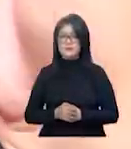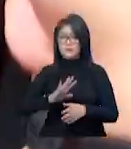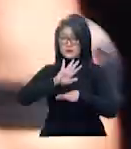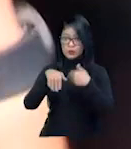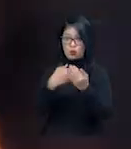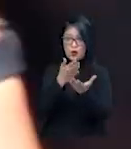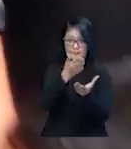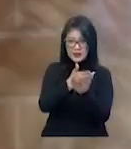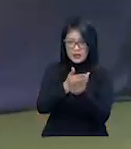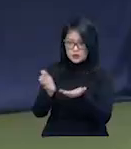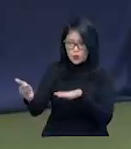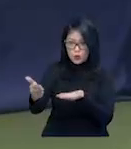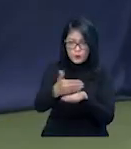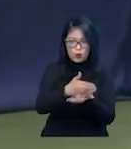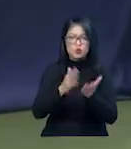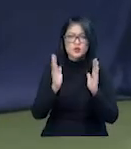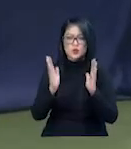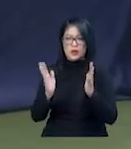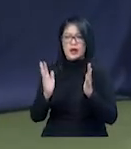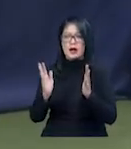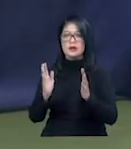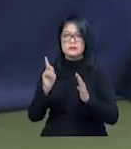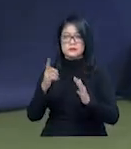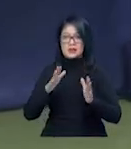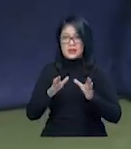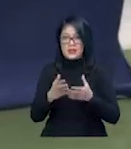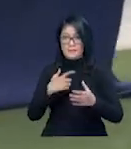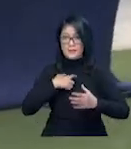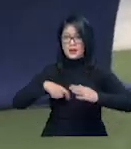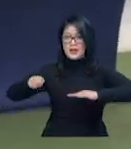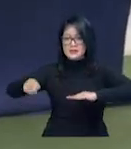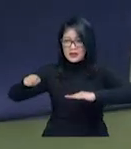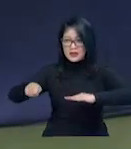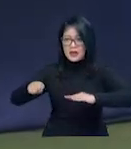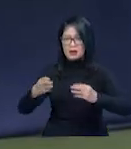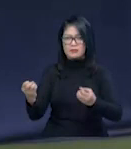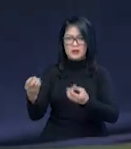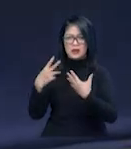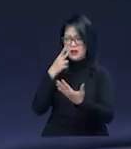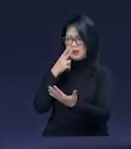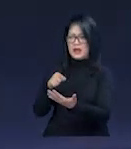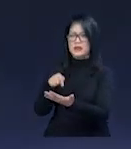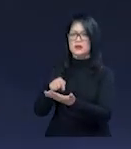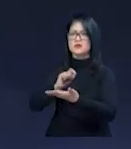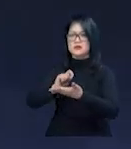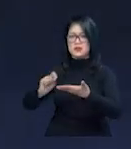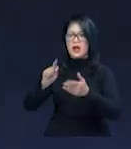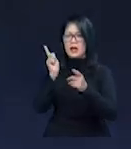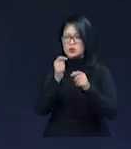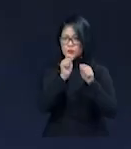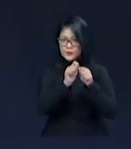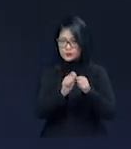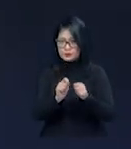perkara yang diserahkan Jaksa tim kuasa hukum menemukan sejumlah catatan yang diharapkan dapat diperbaiki termasuk terkait